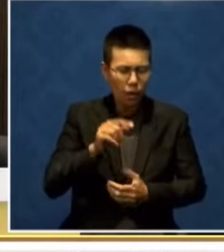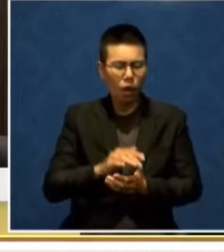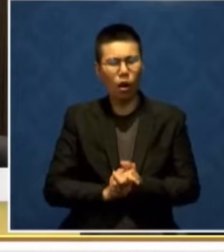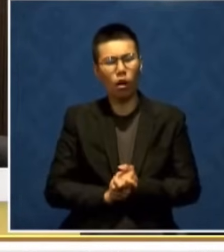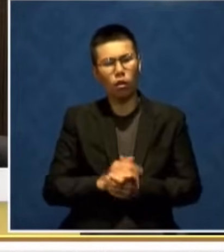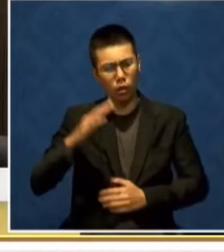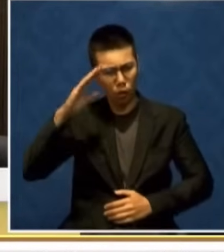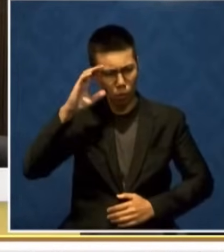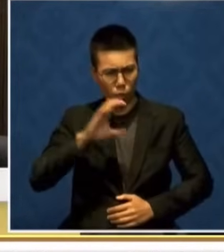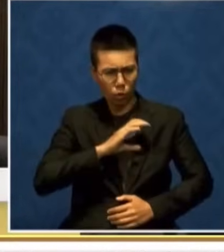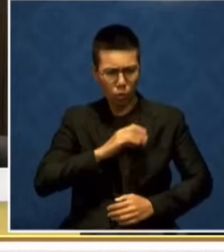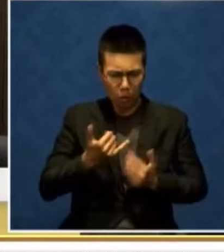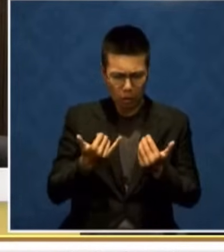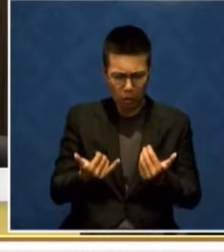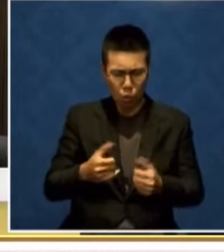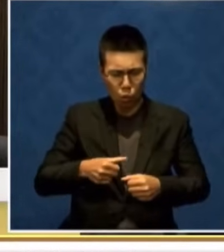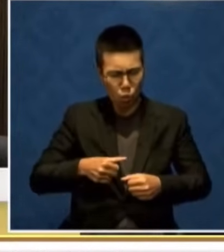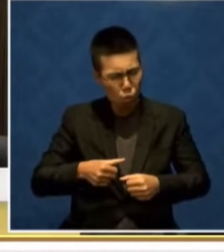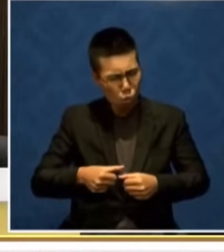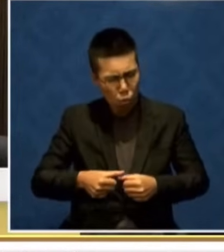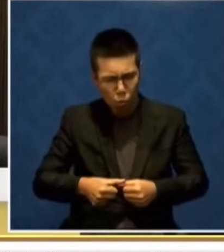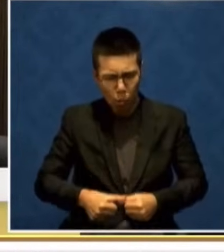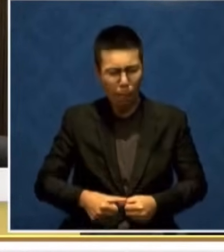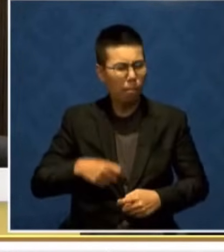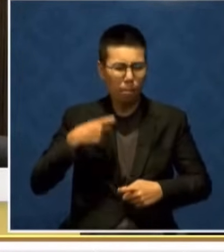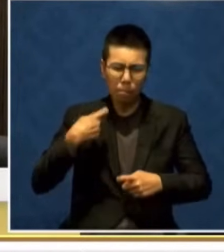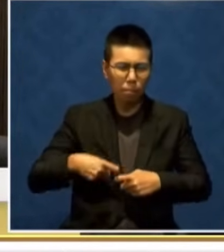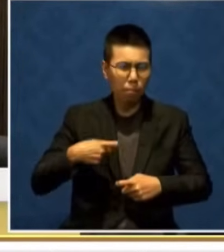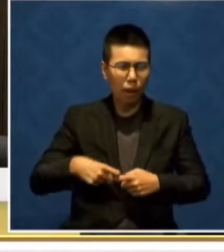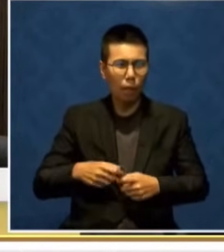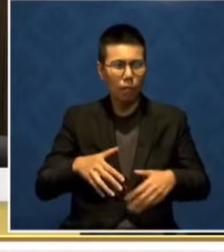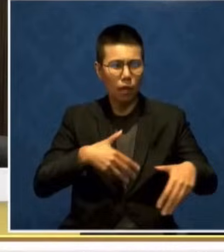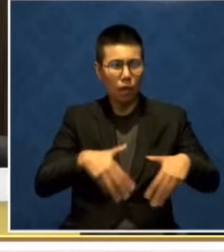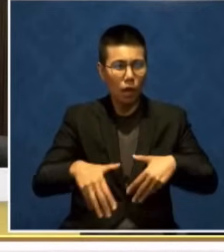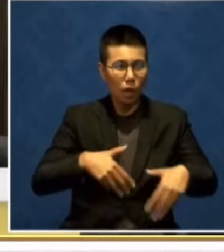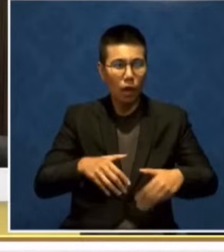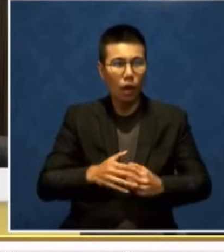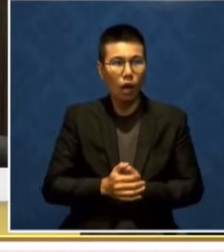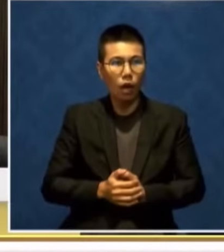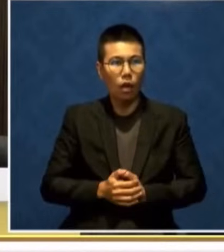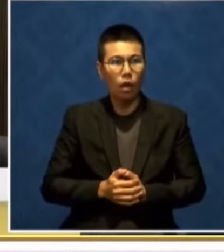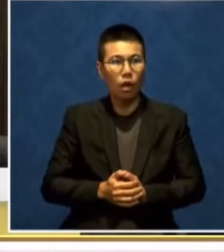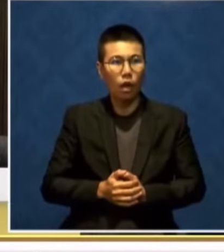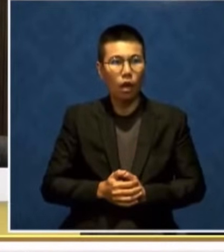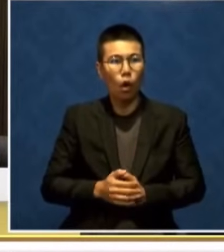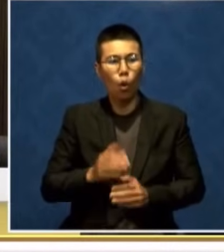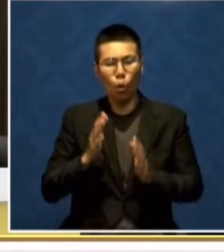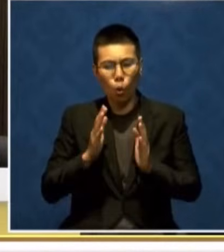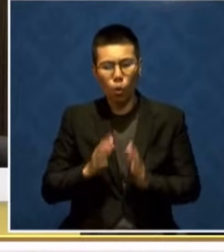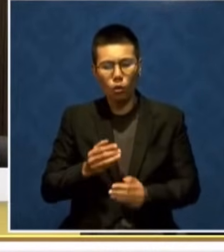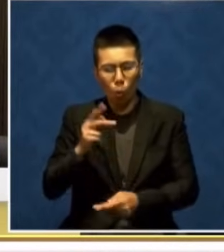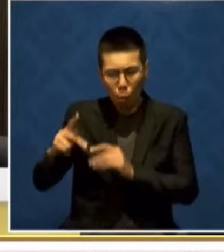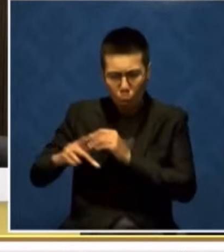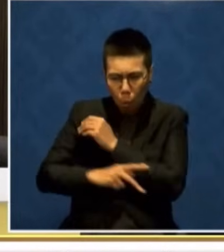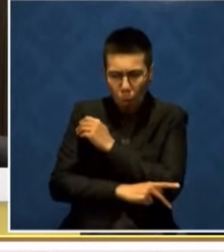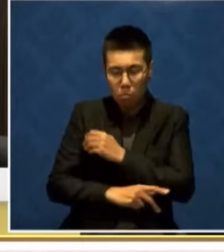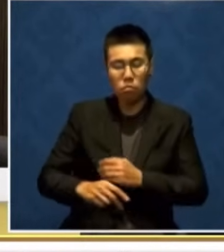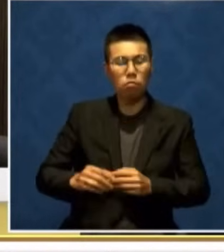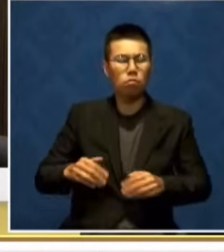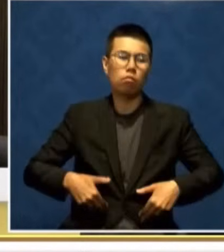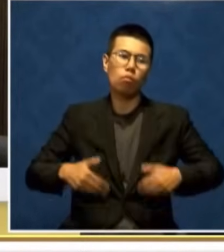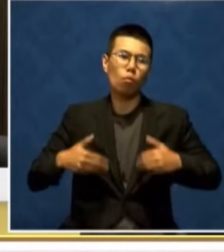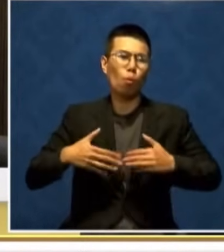อย่างยากลำบากอยู่อย่างไม่เป็นธรรมไอ้คนที่มีตั๋วมันอาจจะมีชีวิตที่สุขสบายแต่คนธรรมดา